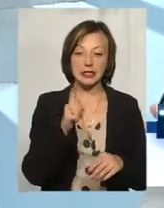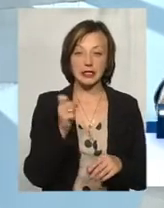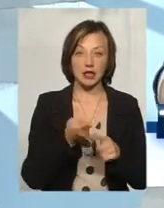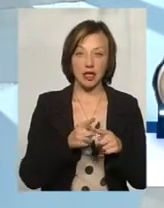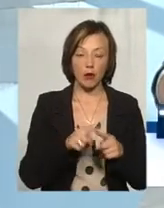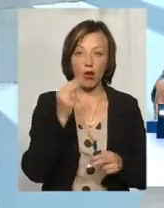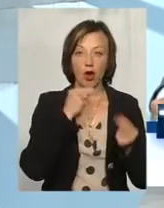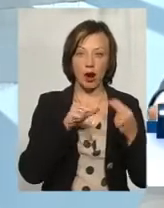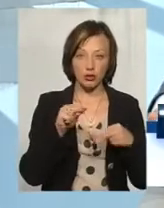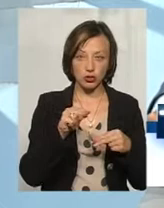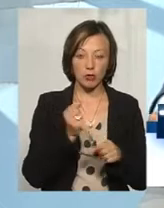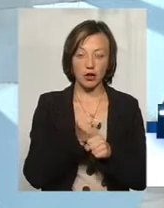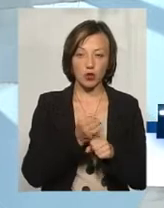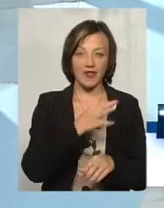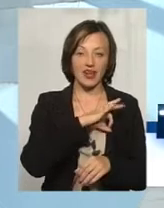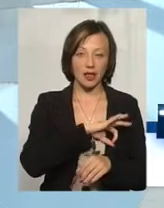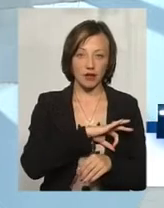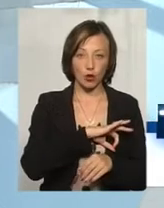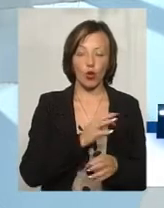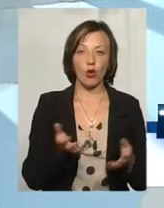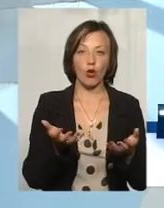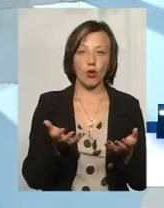вона покращила і працює ефективно,